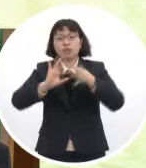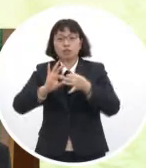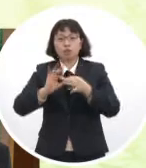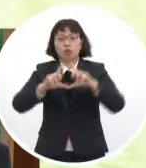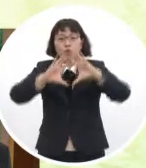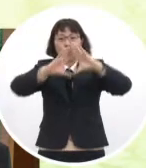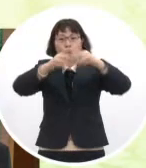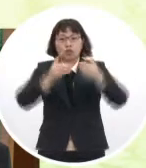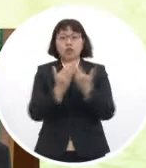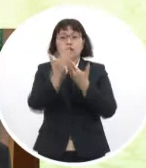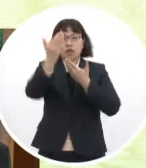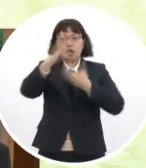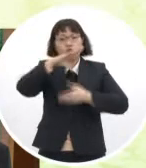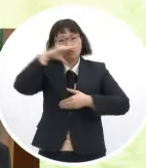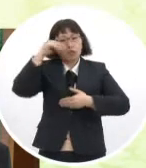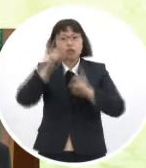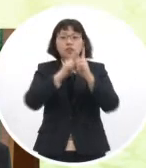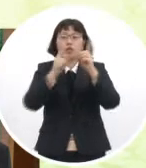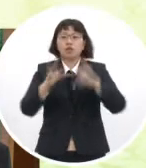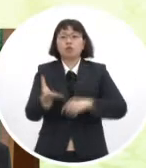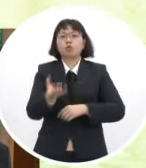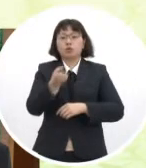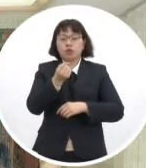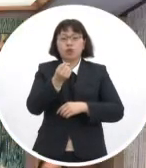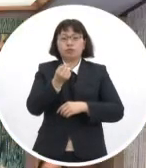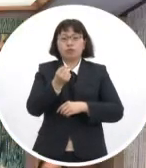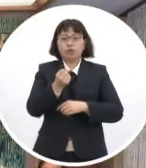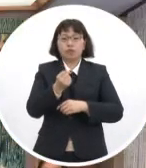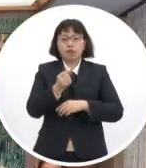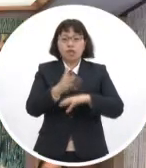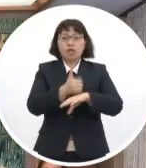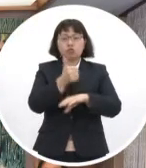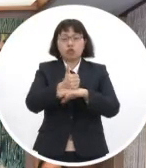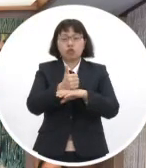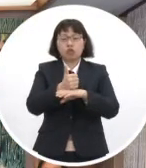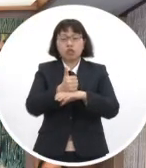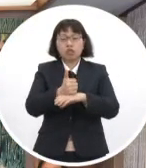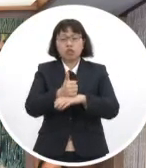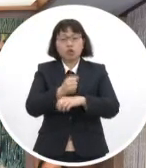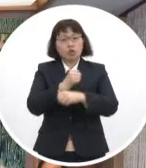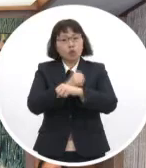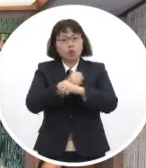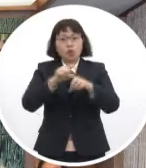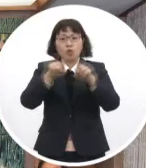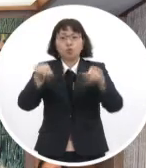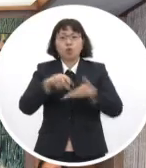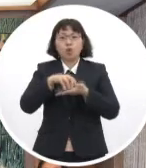で優秀な成績を収めたスポーツ選手にスポーツ功労賞を授与しました。